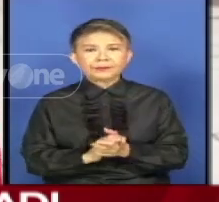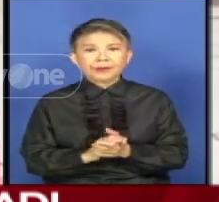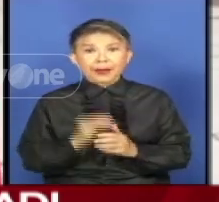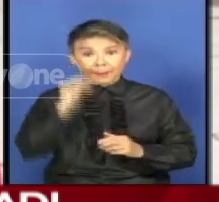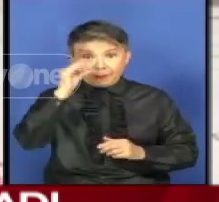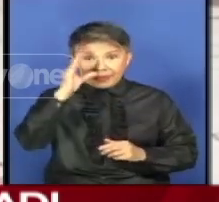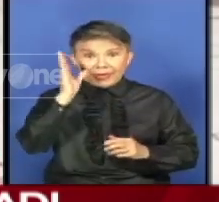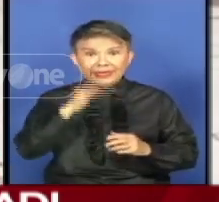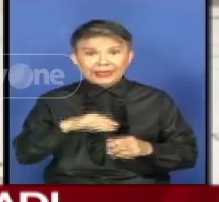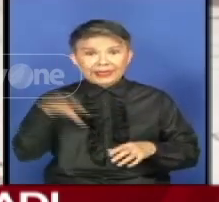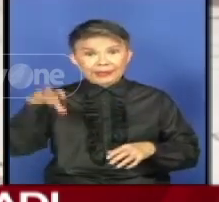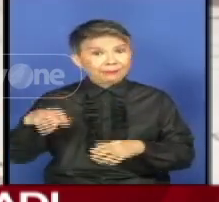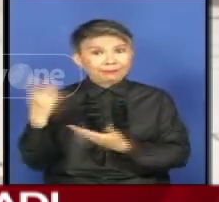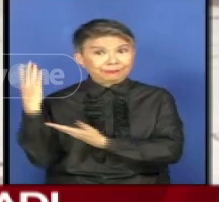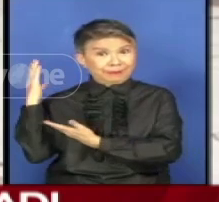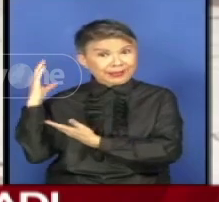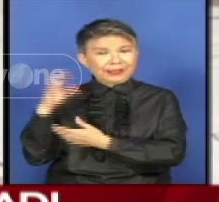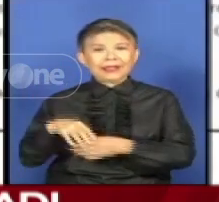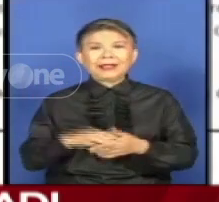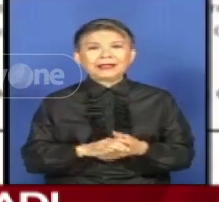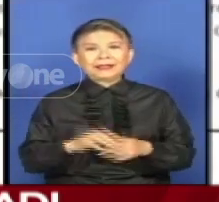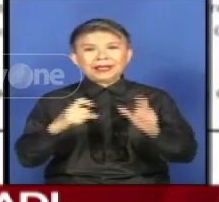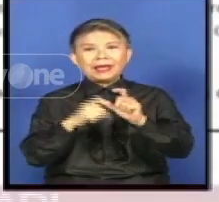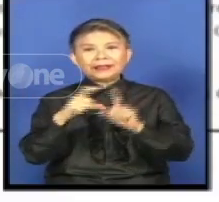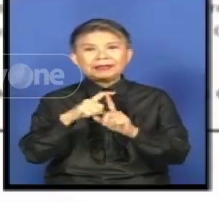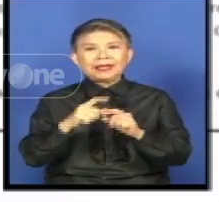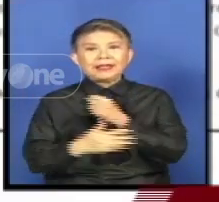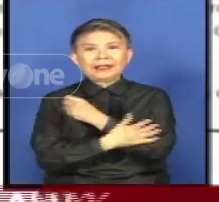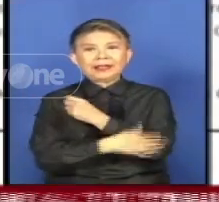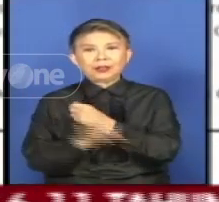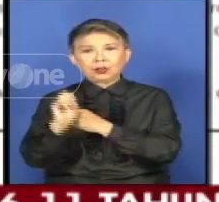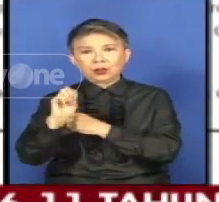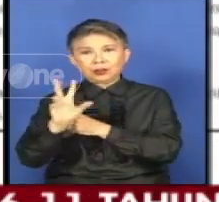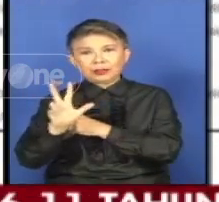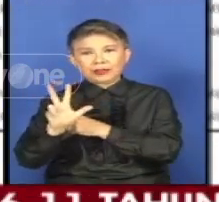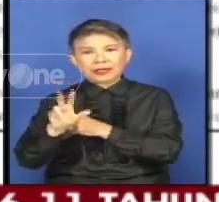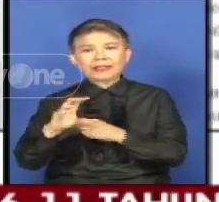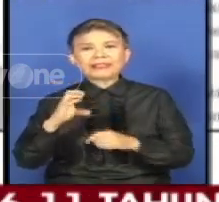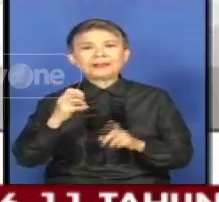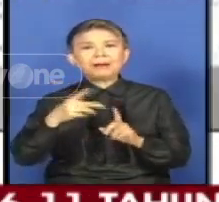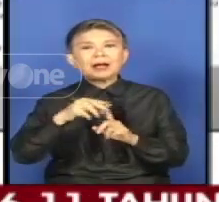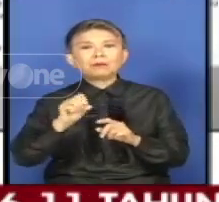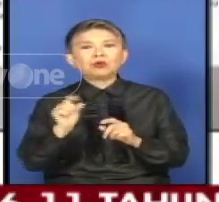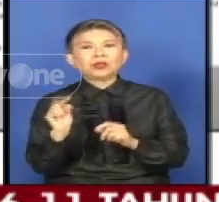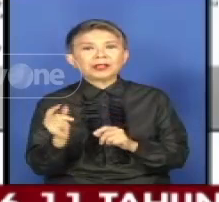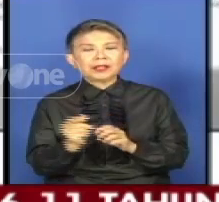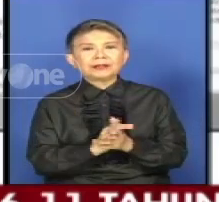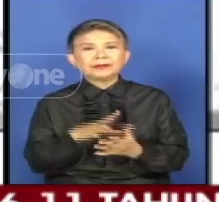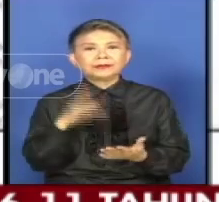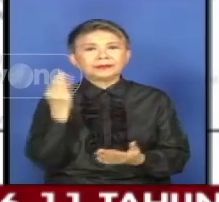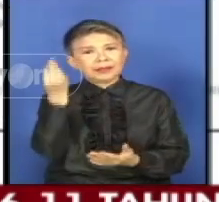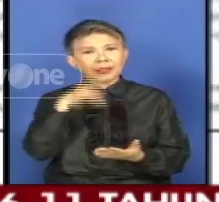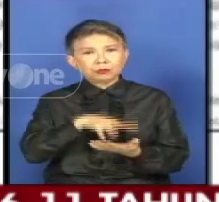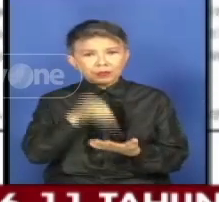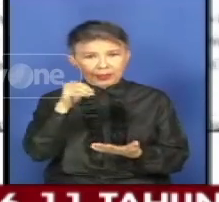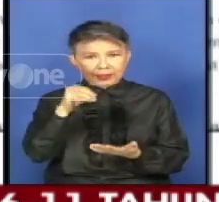pagi hari ini kegiatan vaksinasi ini akan digelar di SD Negeri 03 Cempaka Putih Timur, Jakarta Pusat.